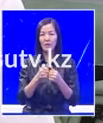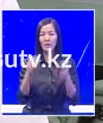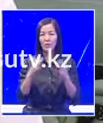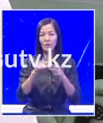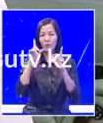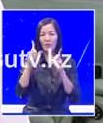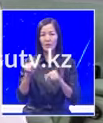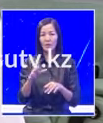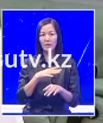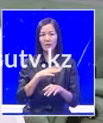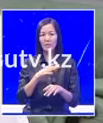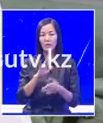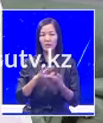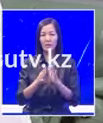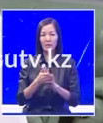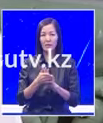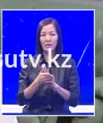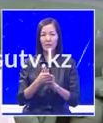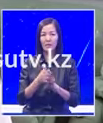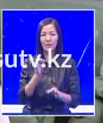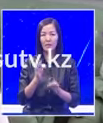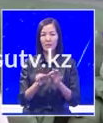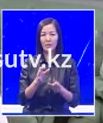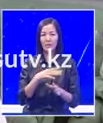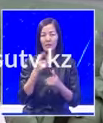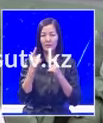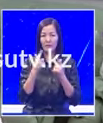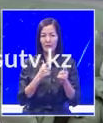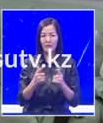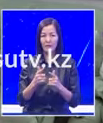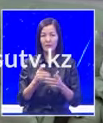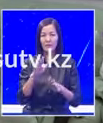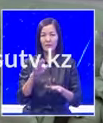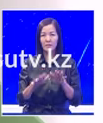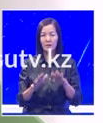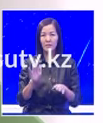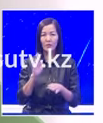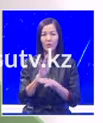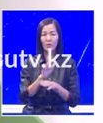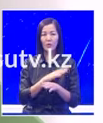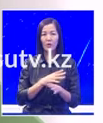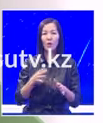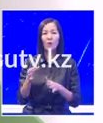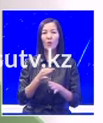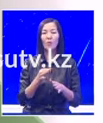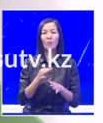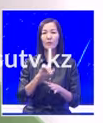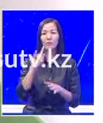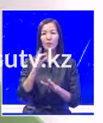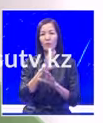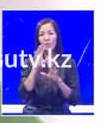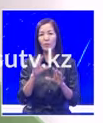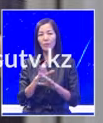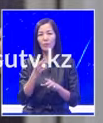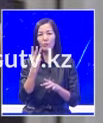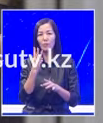отырмыз. Қазіргі балалардың жағдайы міне шығаруға уже дайын, салмақтарын қосты. Облыстық перинаталдық орталықта үшемнің